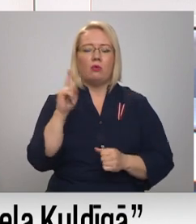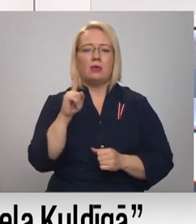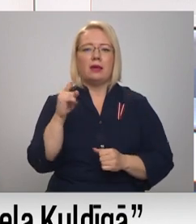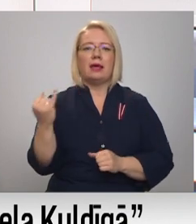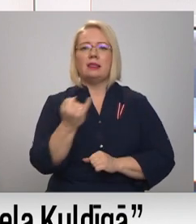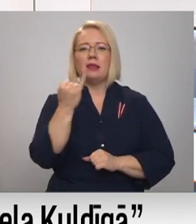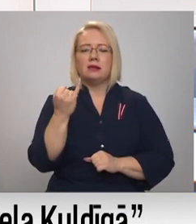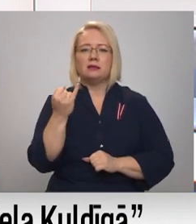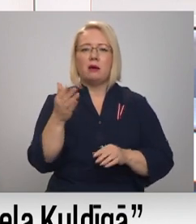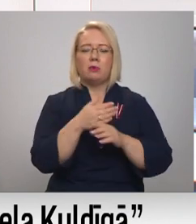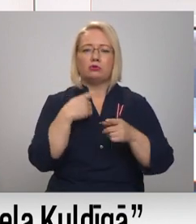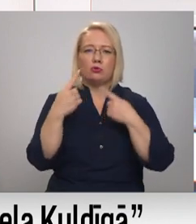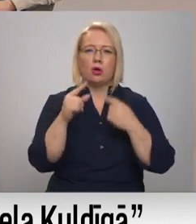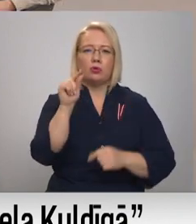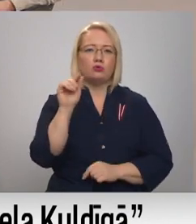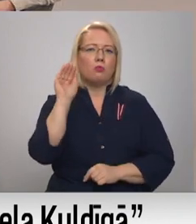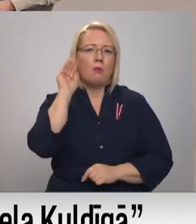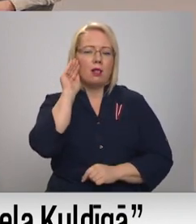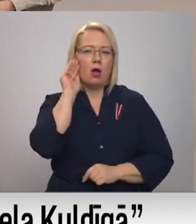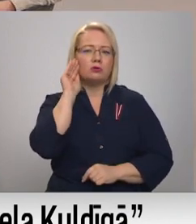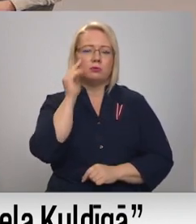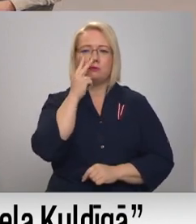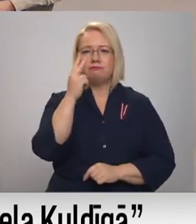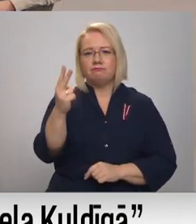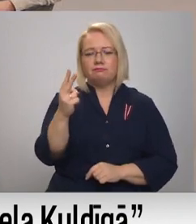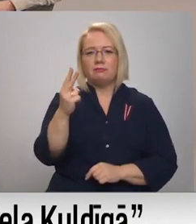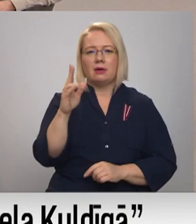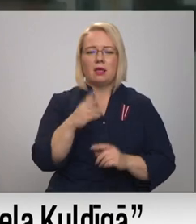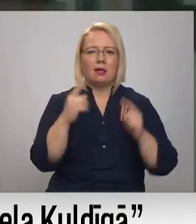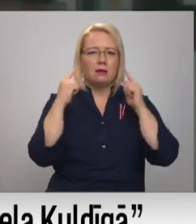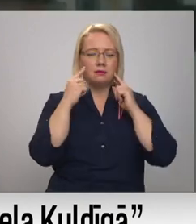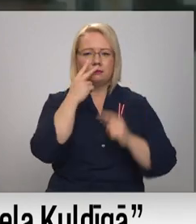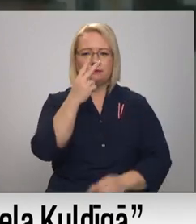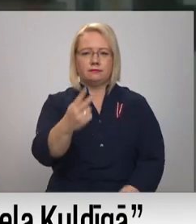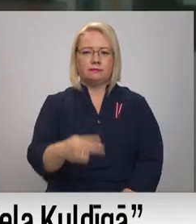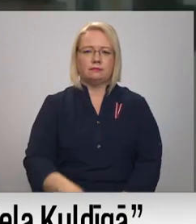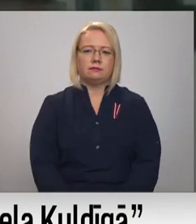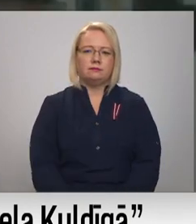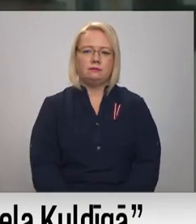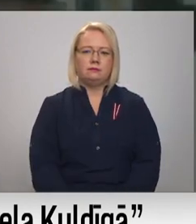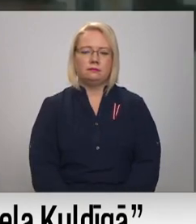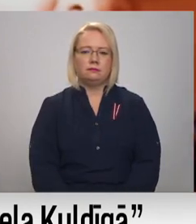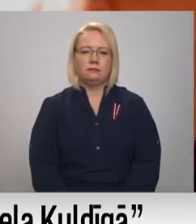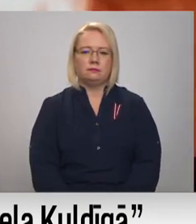mēs runājam par to nedaudz paklausamies. Uzmetam, kā saka, gan aci, gan ausi.